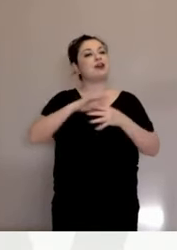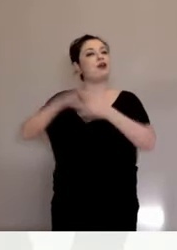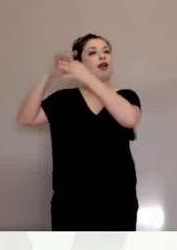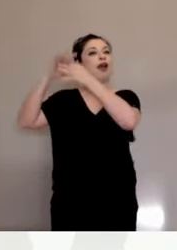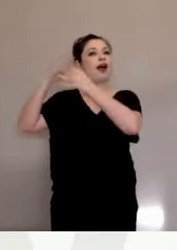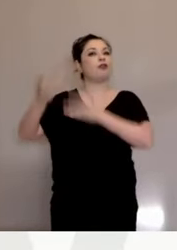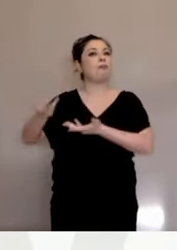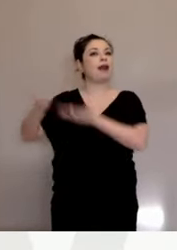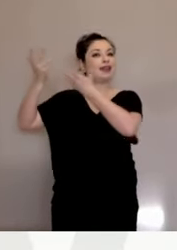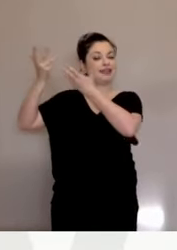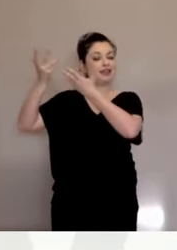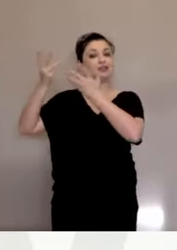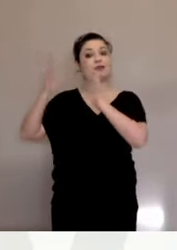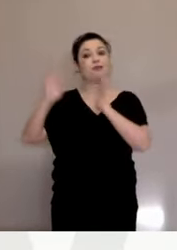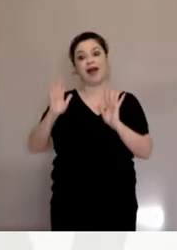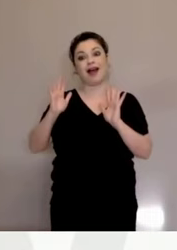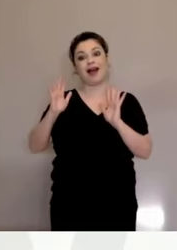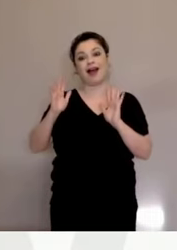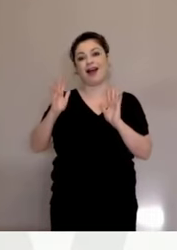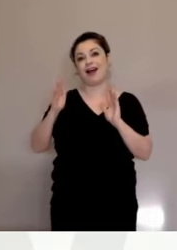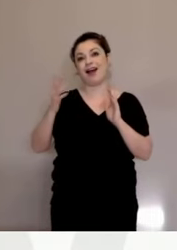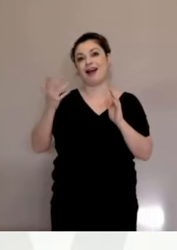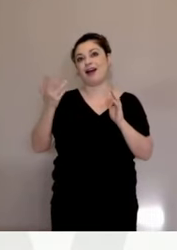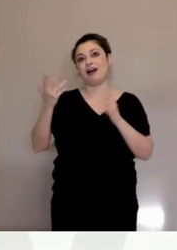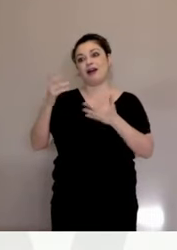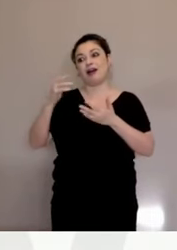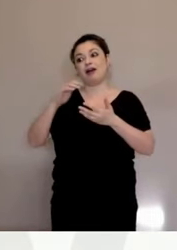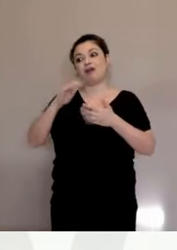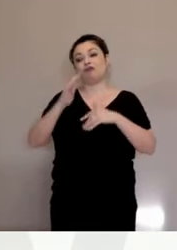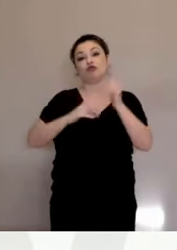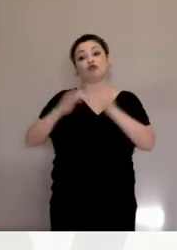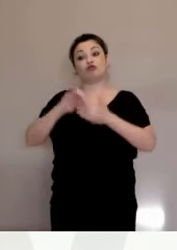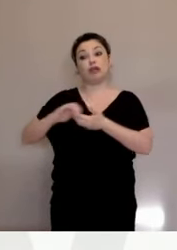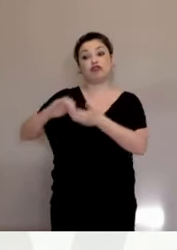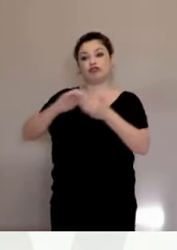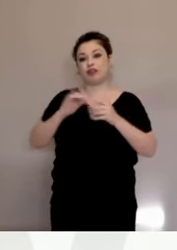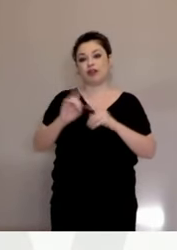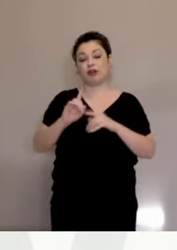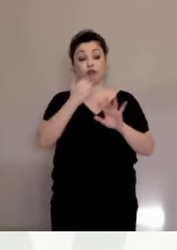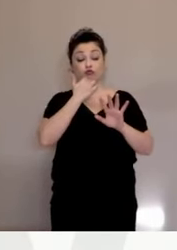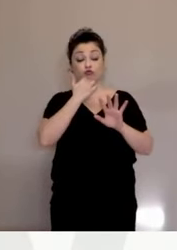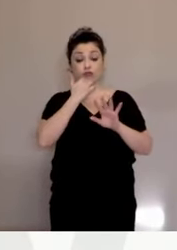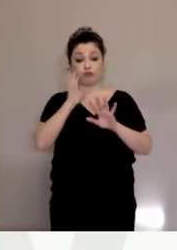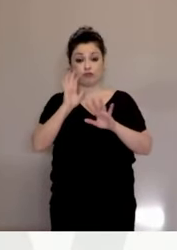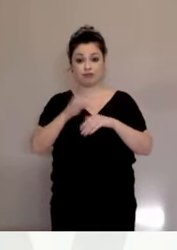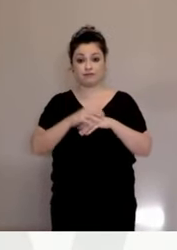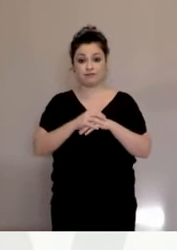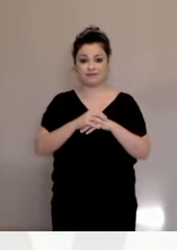più la struttura della società. Scusi.